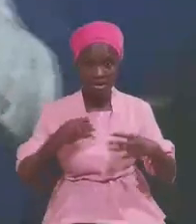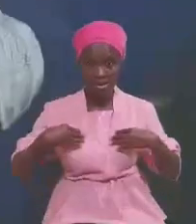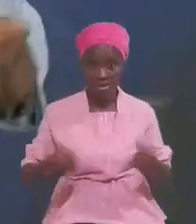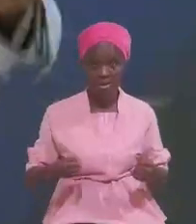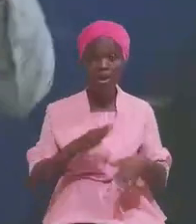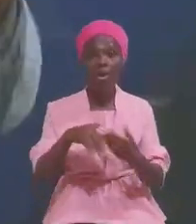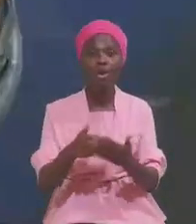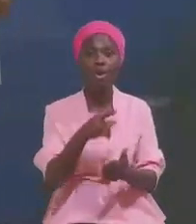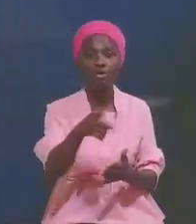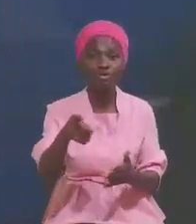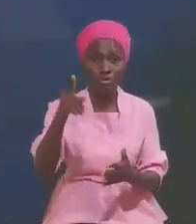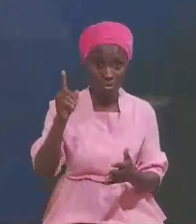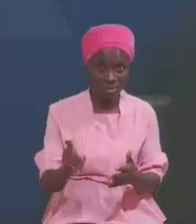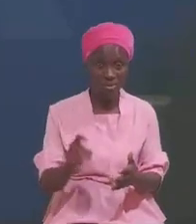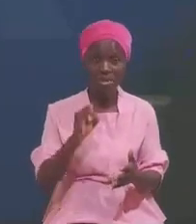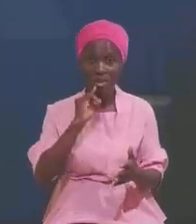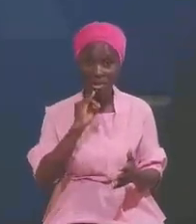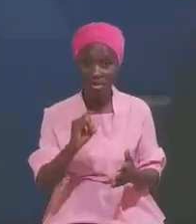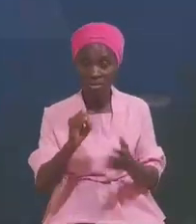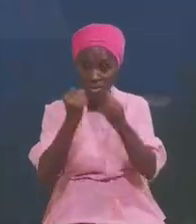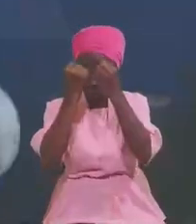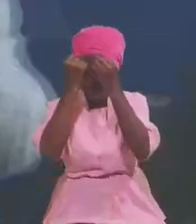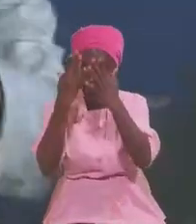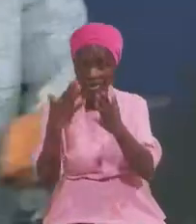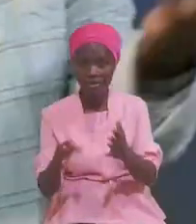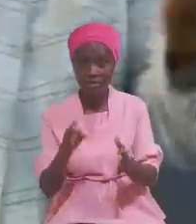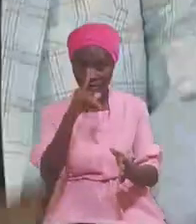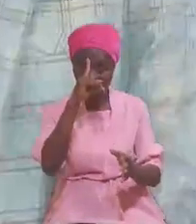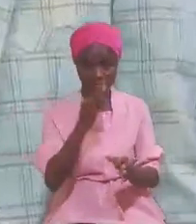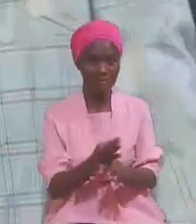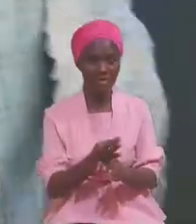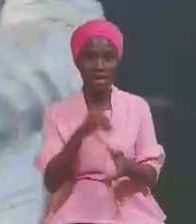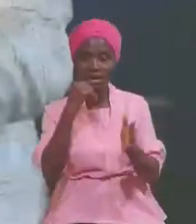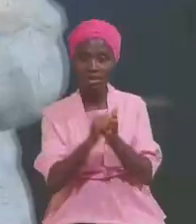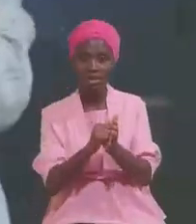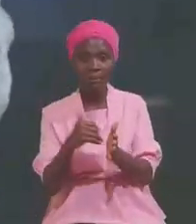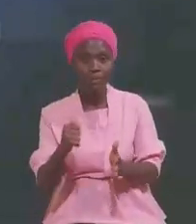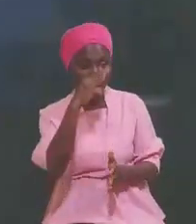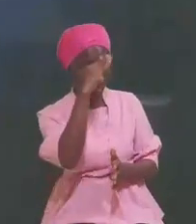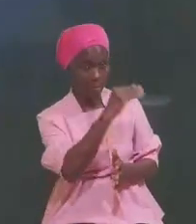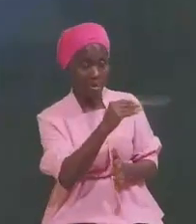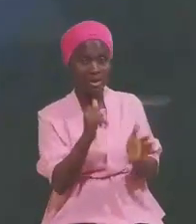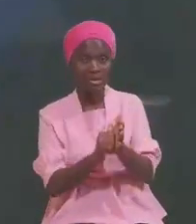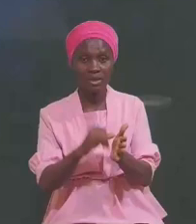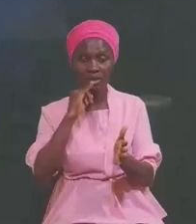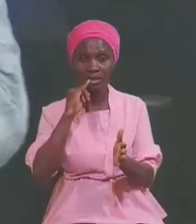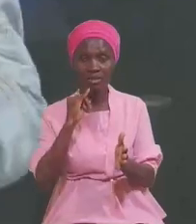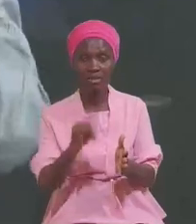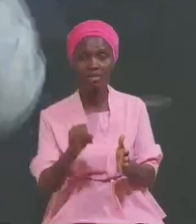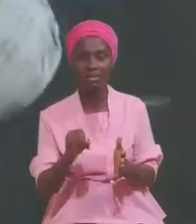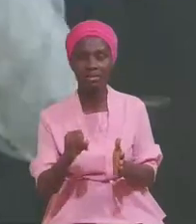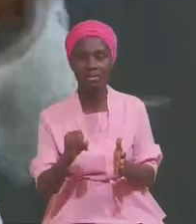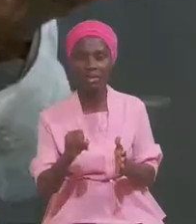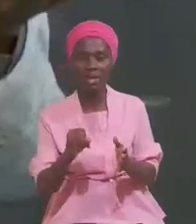c'est l'obéissance de la foi. Il dit ici qu'un homme, l'homme qu'on appelle Jésus, a fait de la